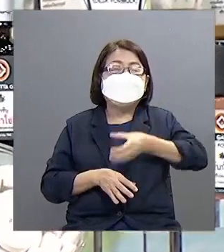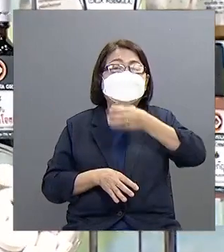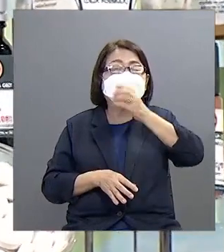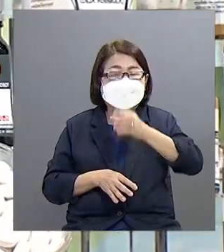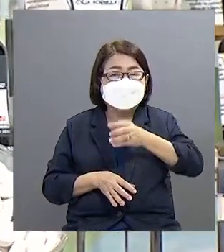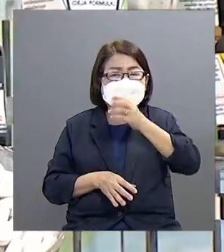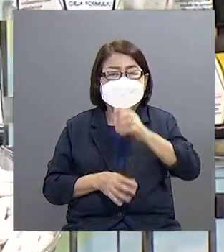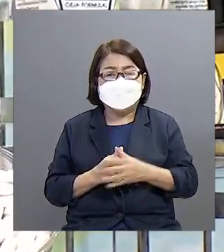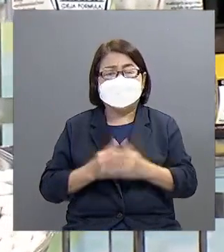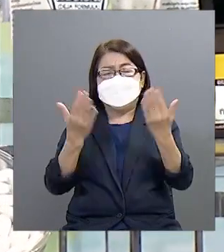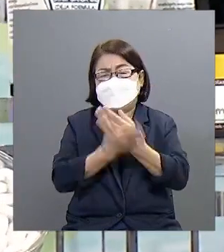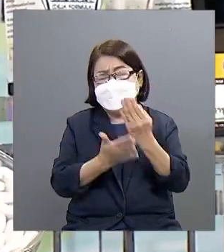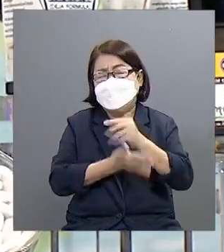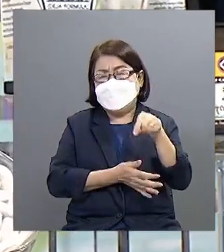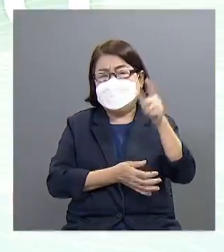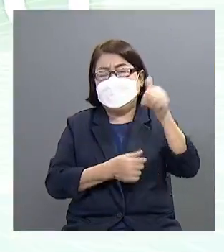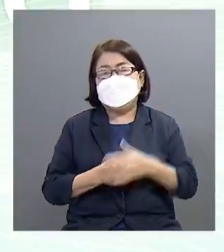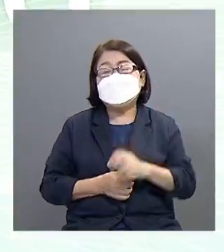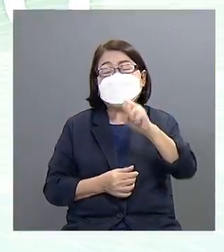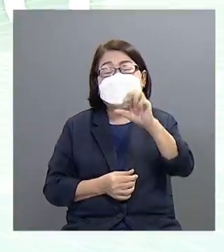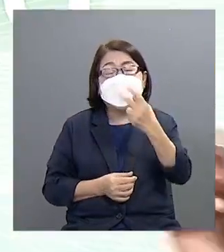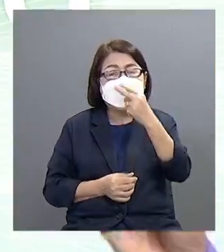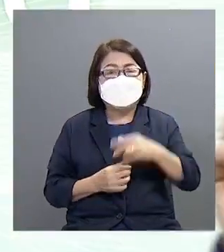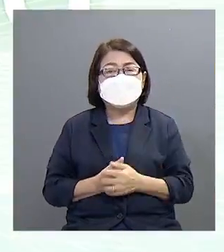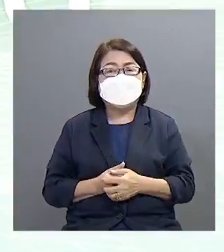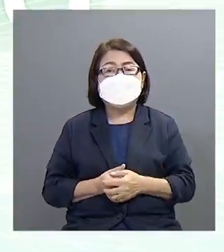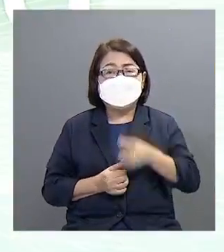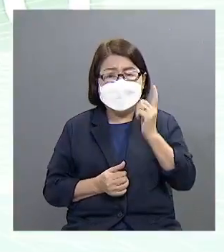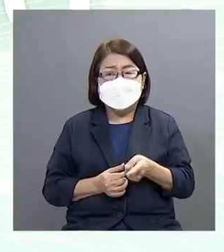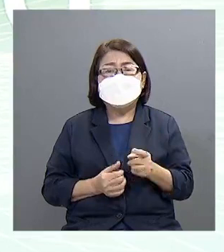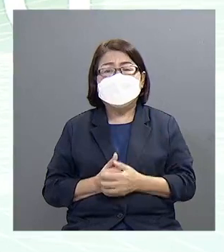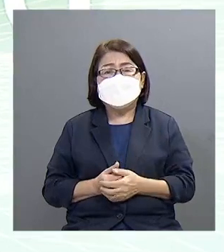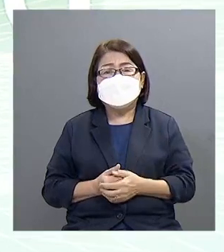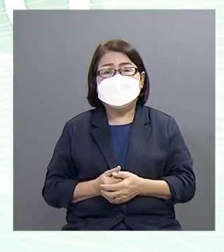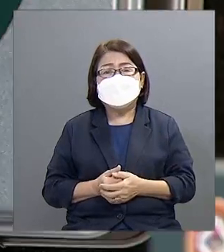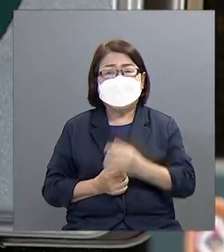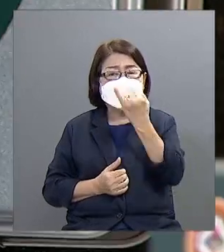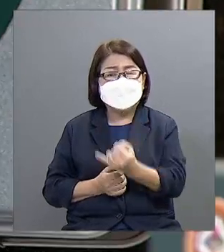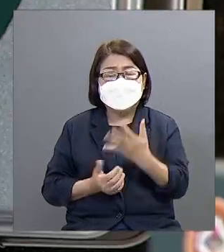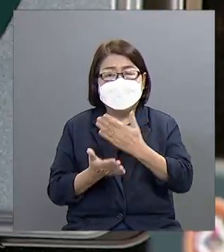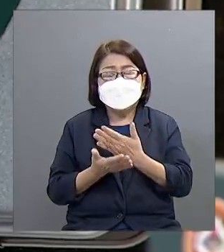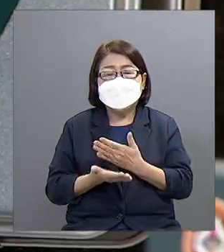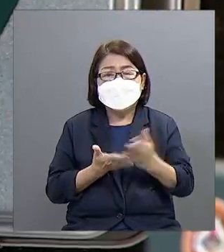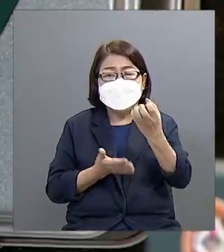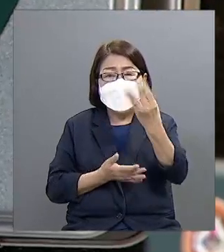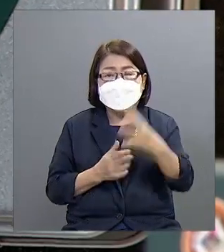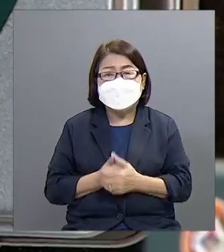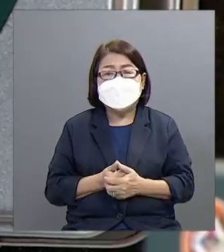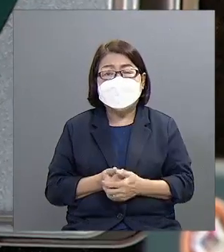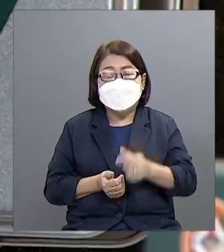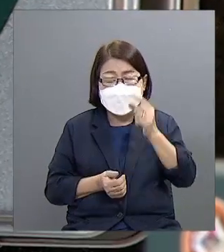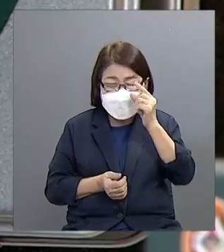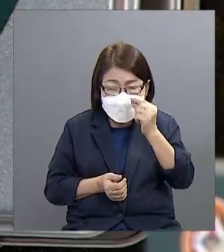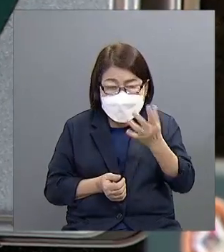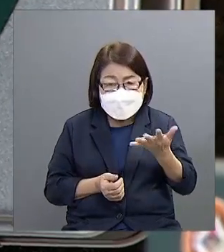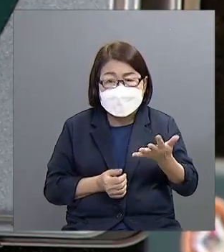ชาจากเมืองไทยรับรองครับไม่แพ้กันครับ แล้วในชานี่มันจะมีคาเฟอีนด้วยไหมคะ ไม่มีครับแต่จะมีในเรื่อง